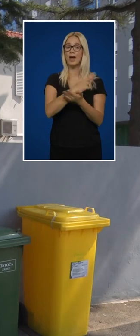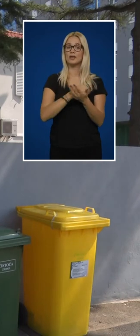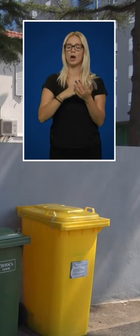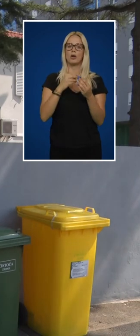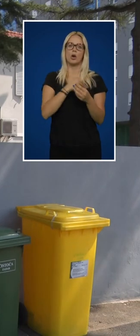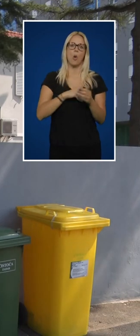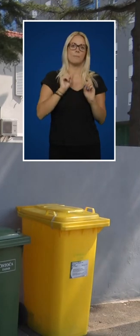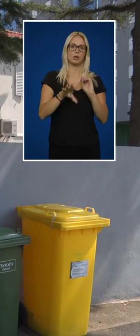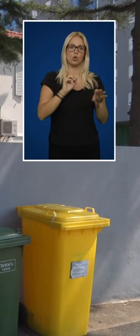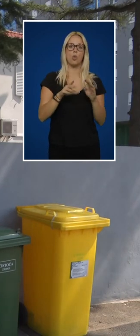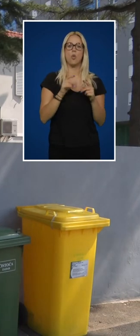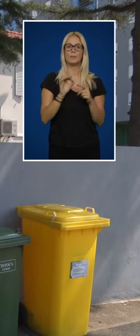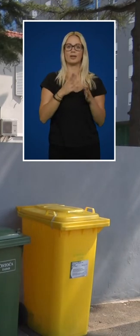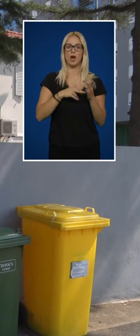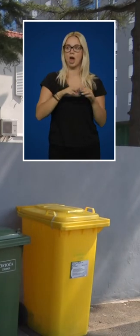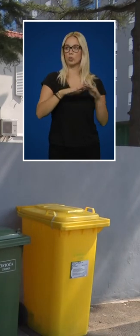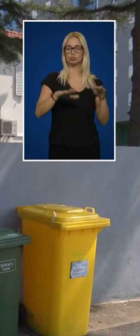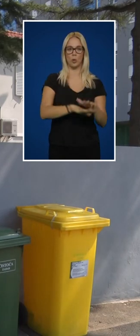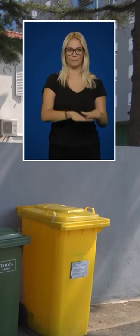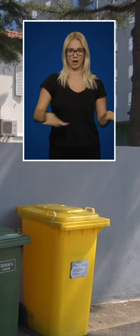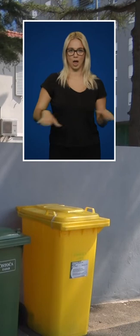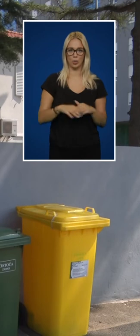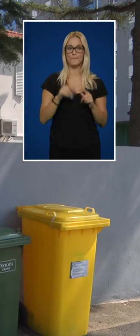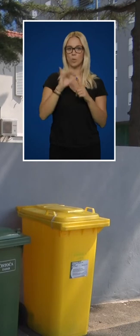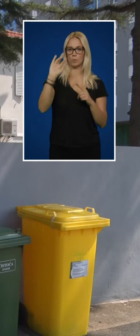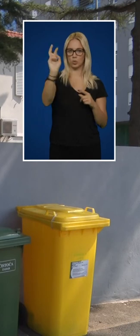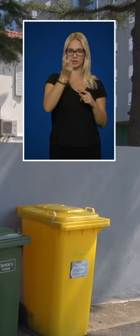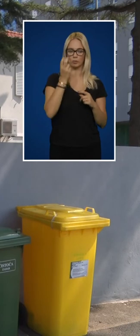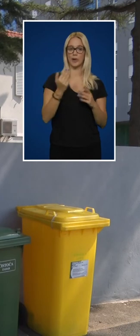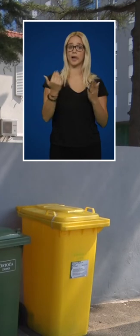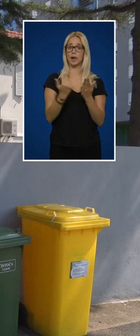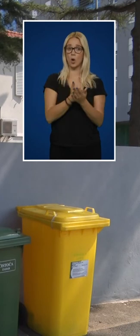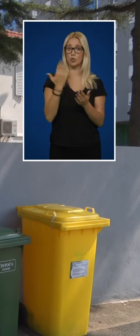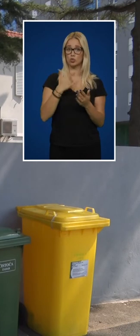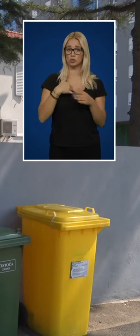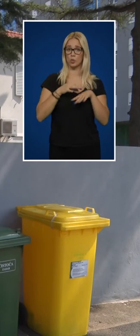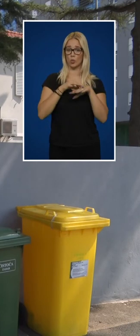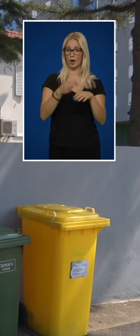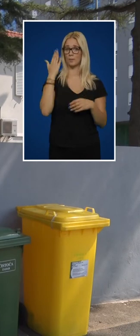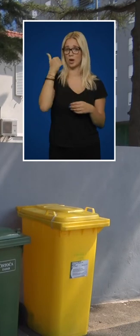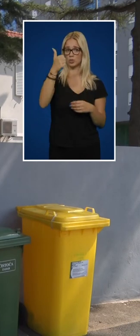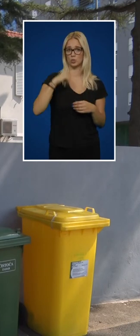backup tih reciklažnih dvorišta su mobilna reciklažna dvorišta kojih imamo sukcesivno po